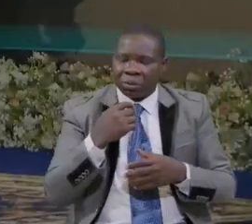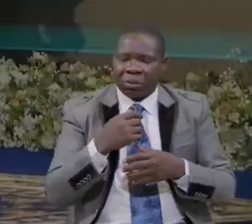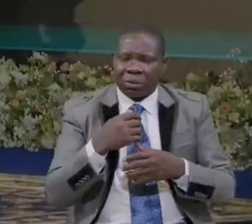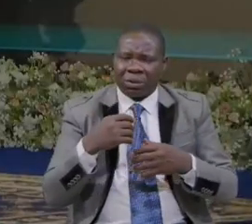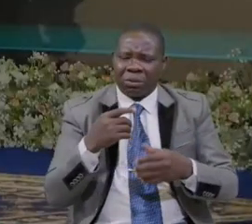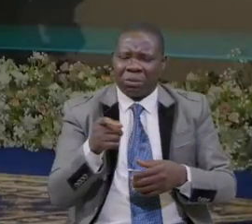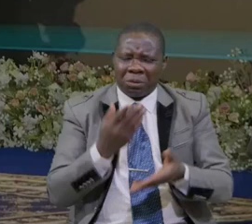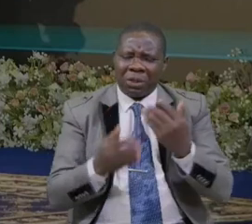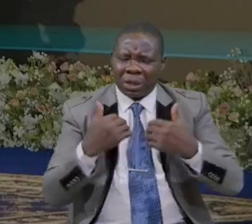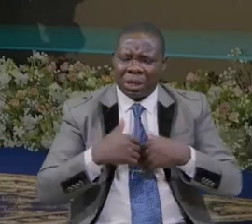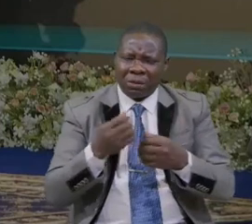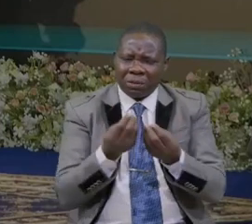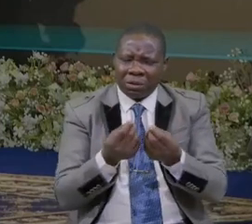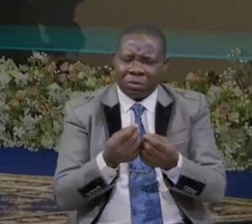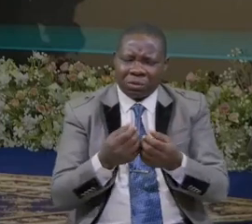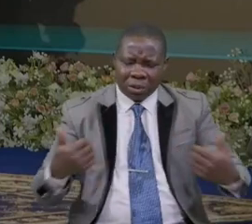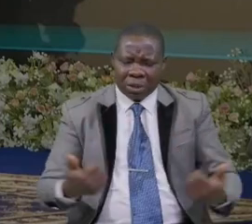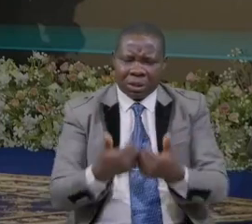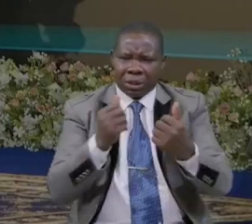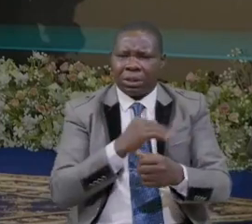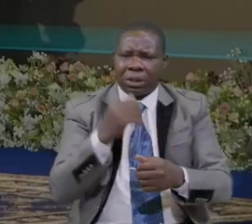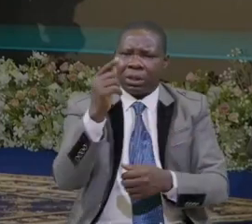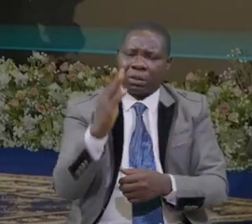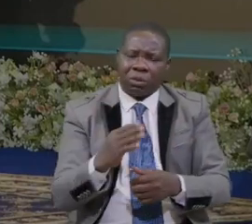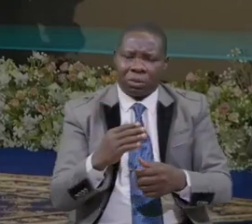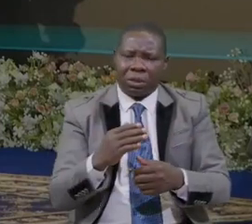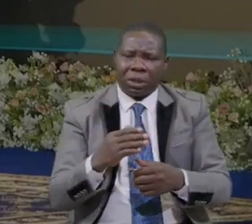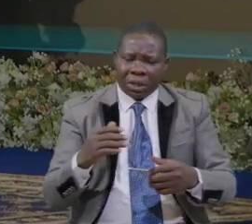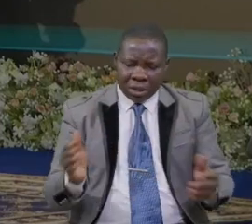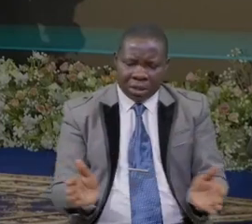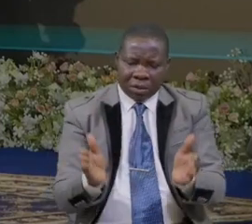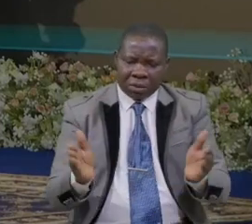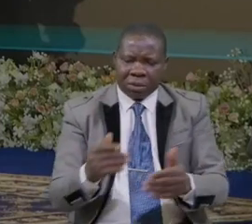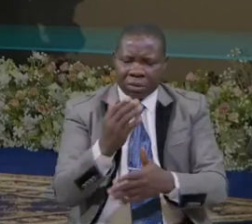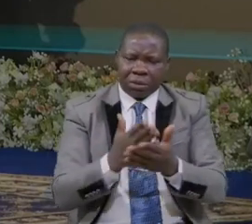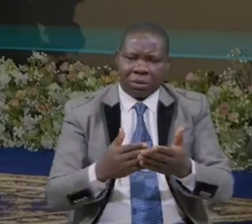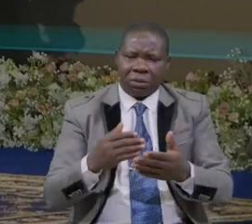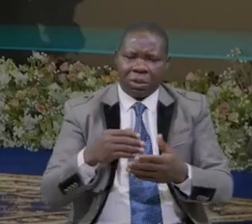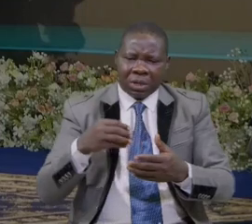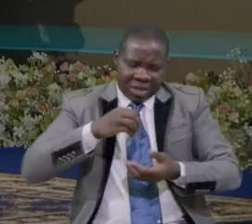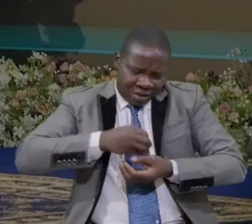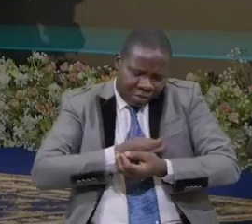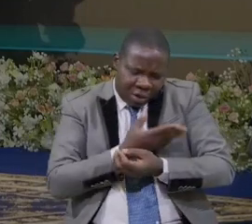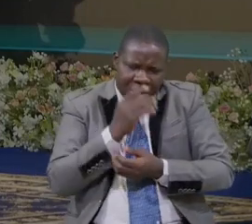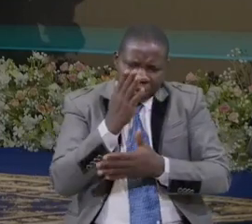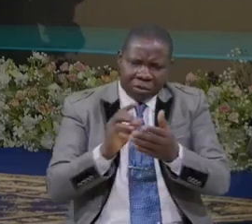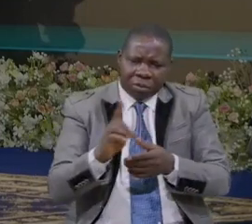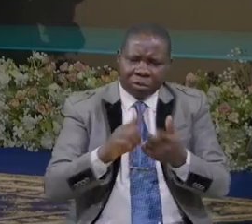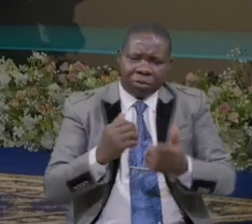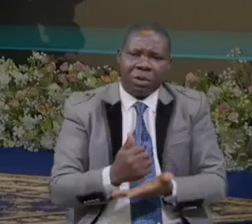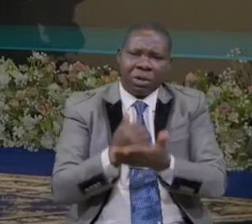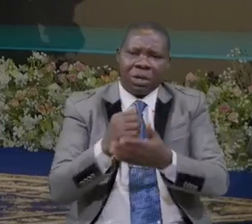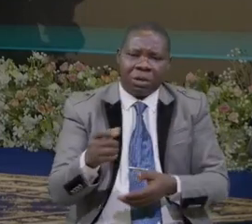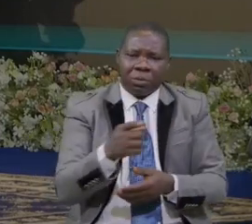des petits défis. Et Dieu inspire quelqu'un pour nous aider. Comme Dieu a